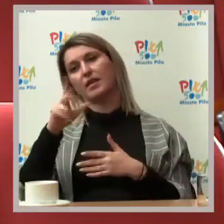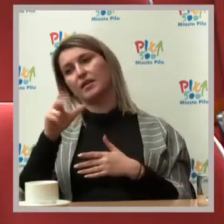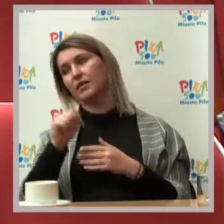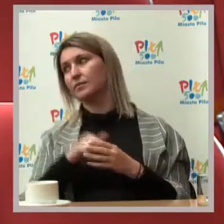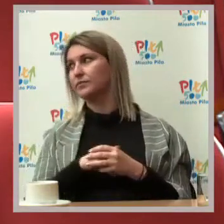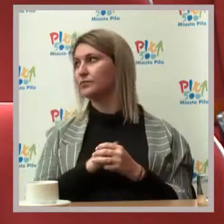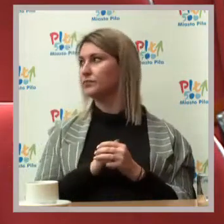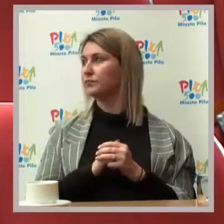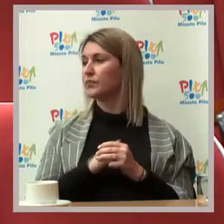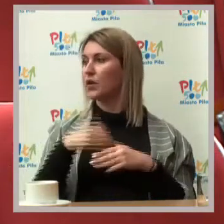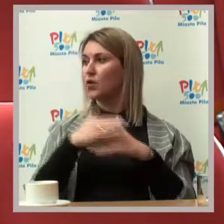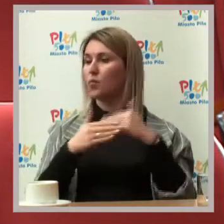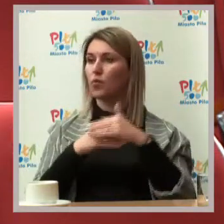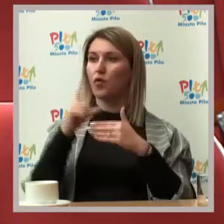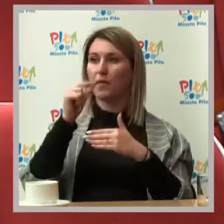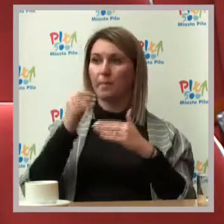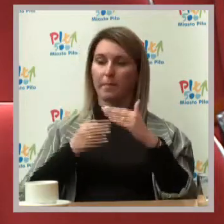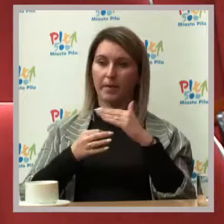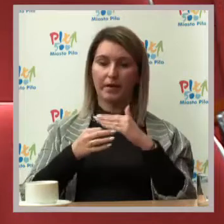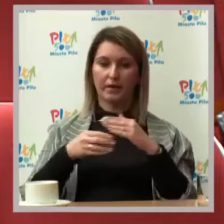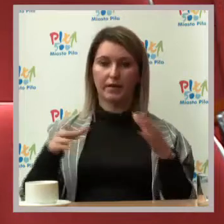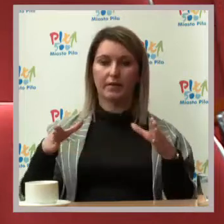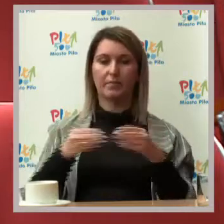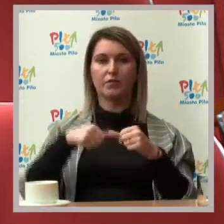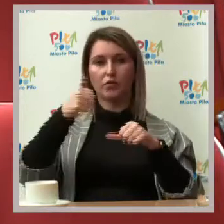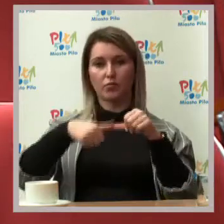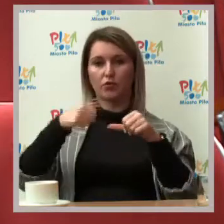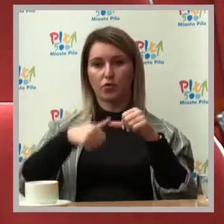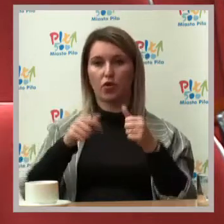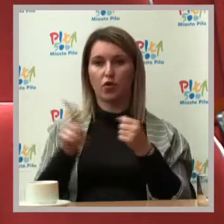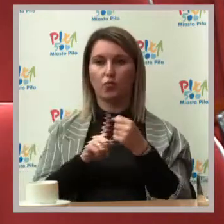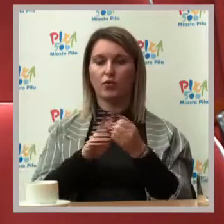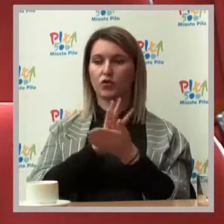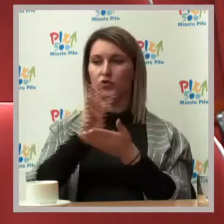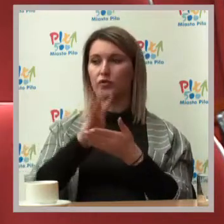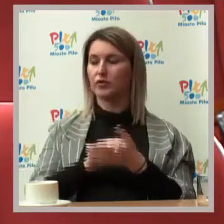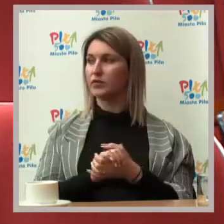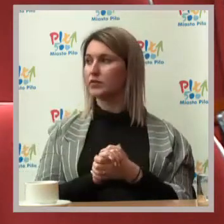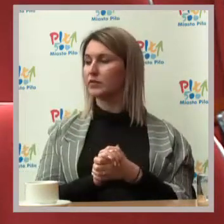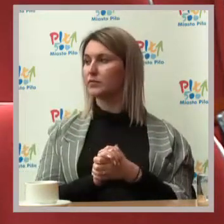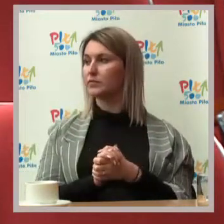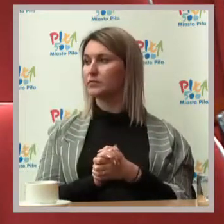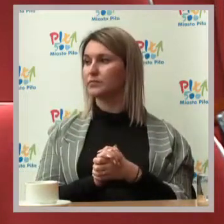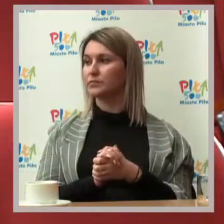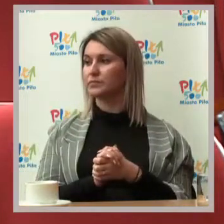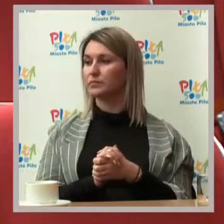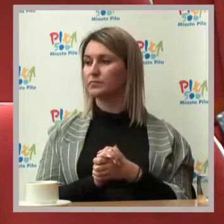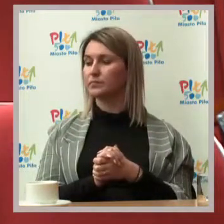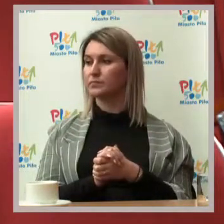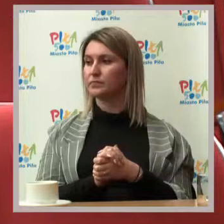Kochanowskiego, budowę parkingu przy przedszkolu nr 14, rewitalizację terenów zielonych nad rzeką Wydą na osiedlu